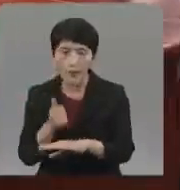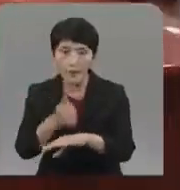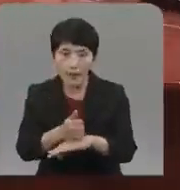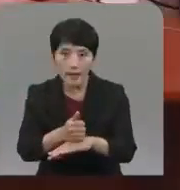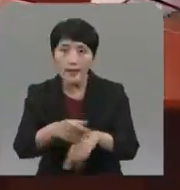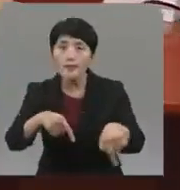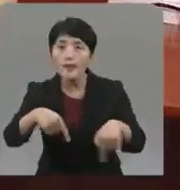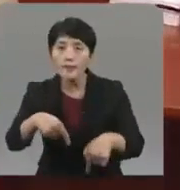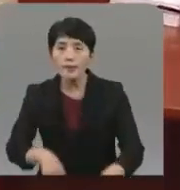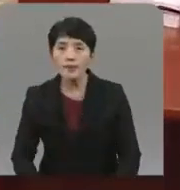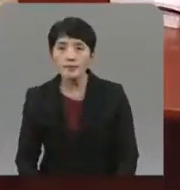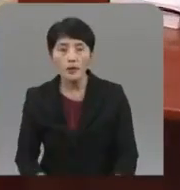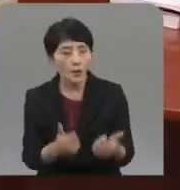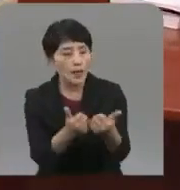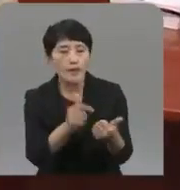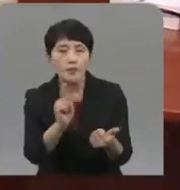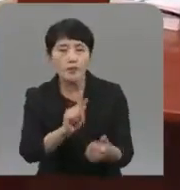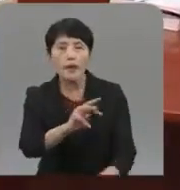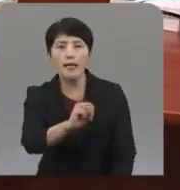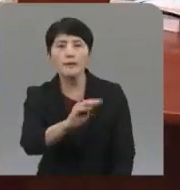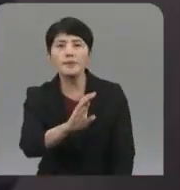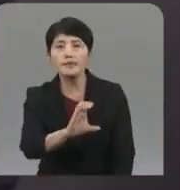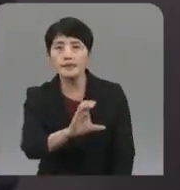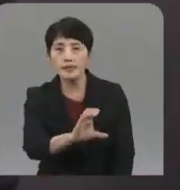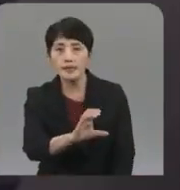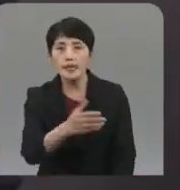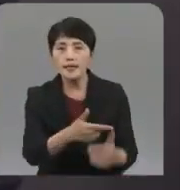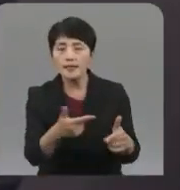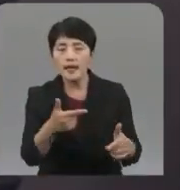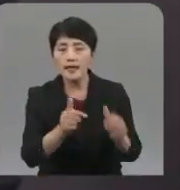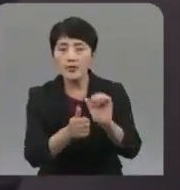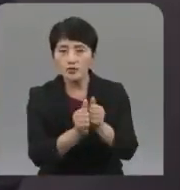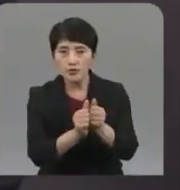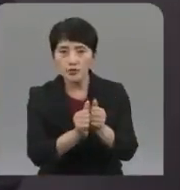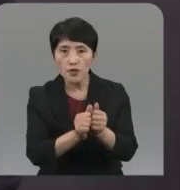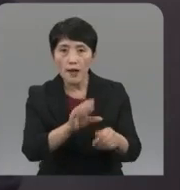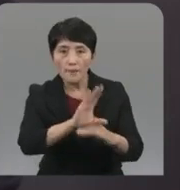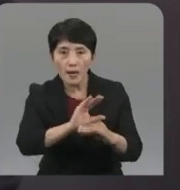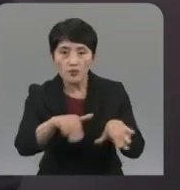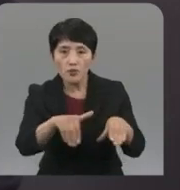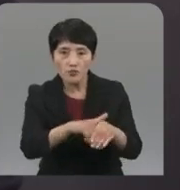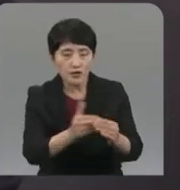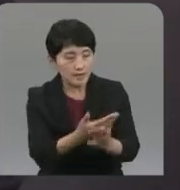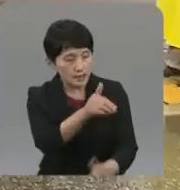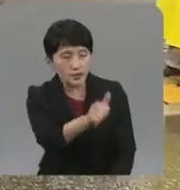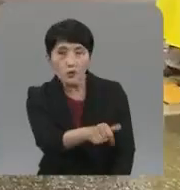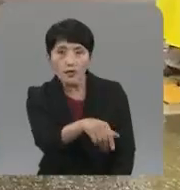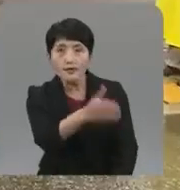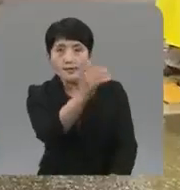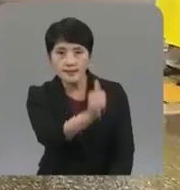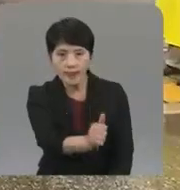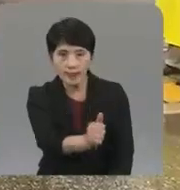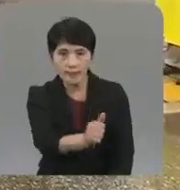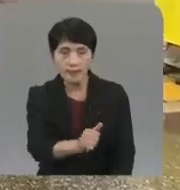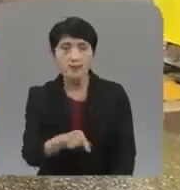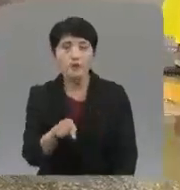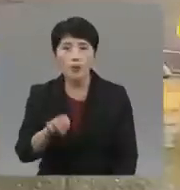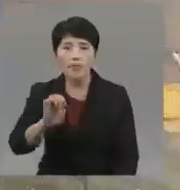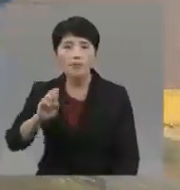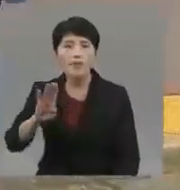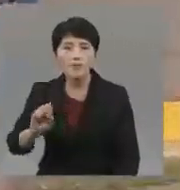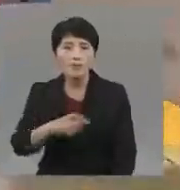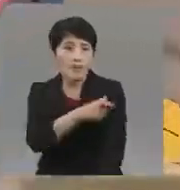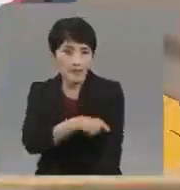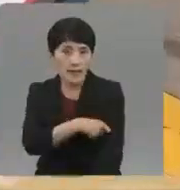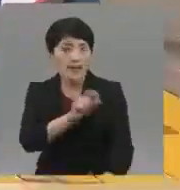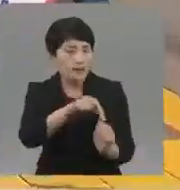đồng quản trị quỹ văn hóa phát thanh và truyền hình cổ đông lớn nhất của đài MBC công đoàn ngôn luận Hàn Quốc chỉ trích bản thân sự tồn tại của tân